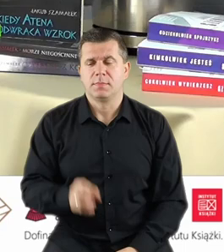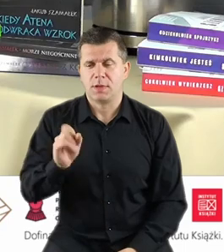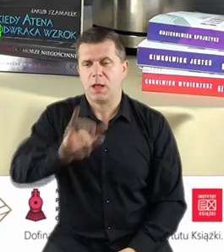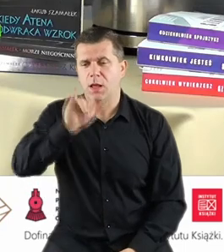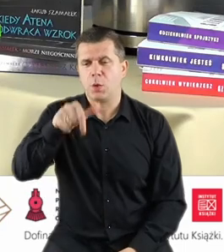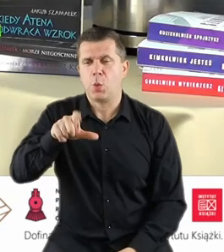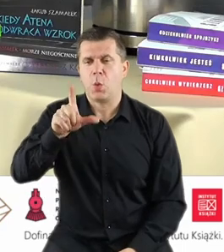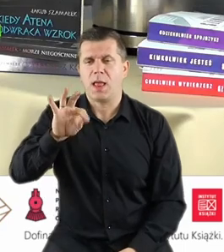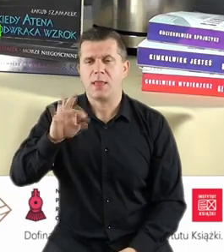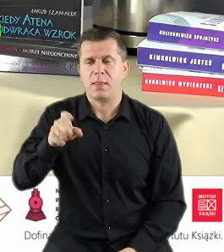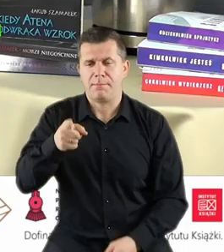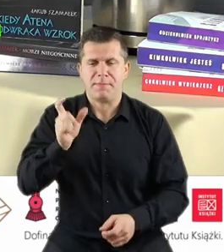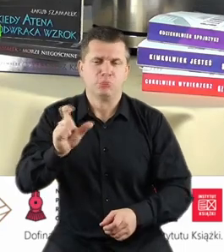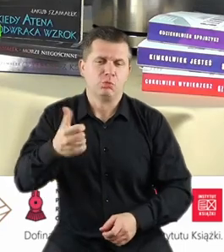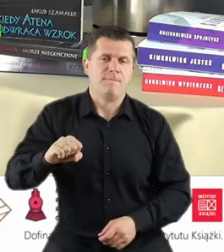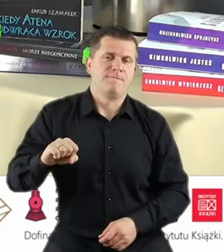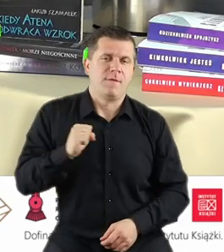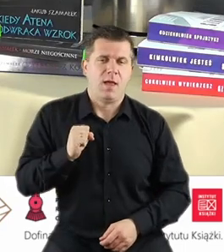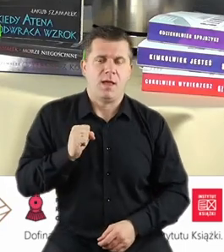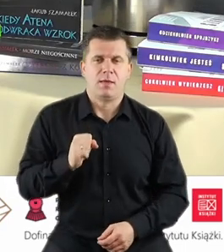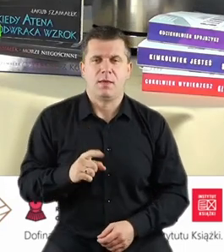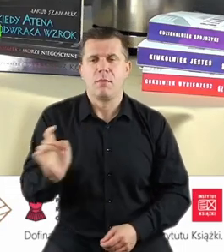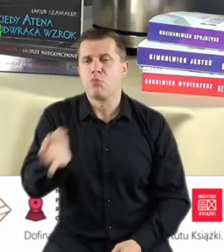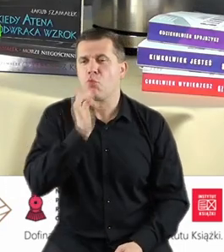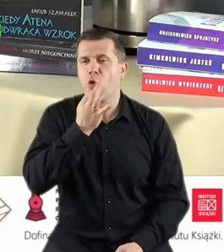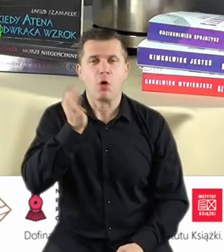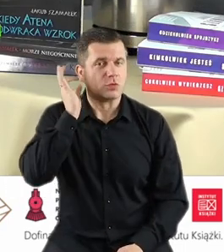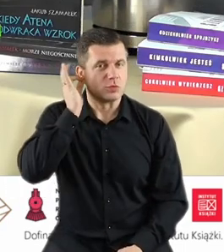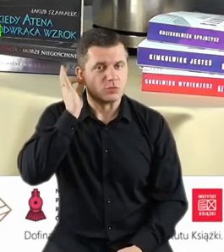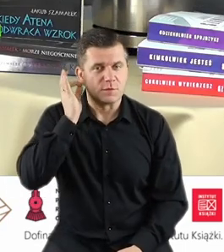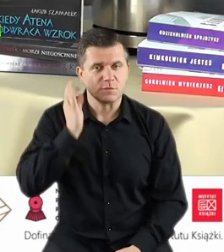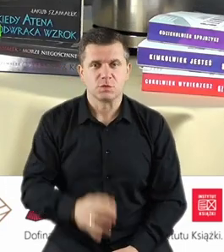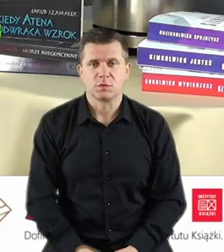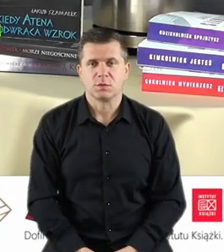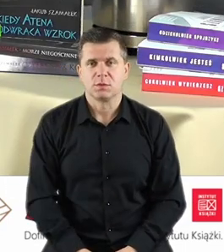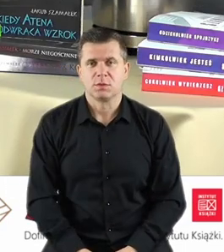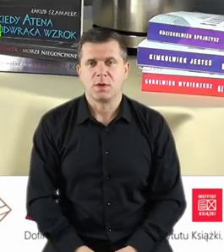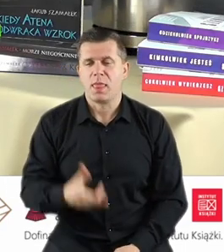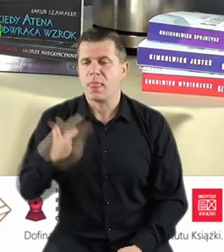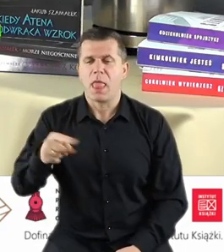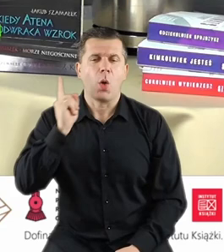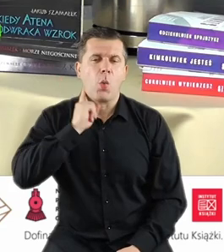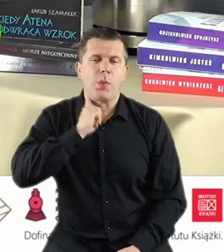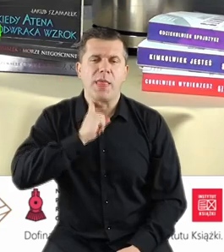to będzie coś fajnego, że to jest młoda dziewczyna, która nie udaje nikogo przed